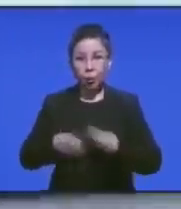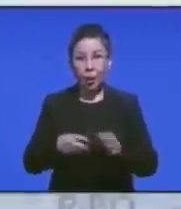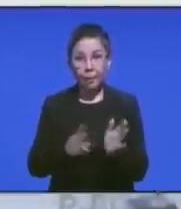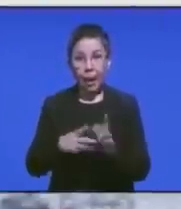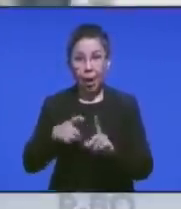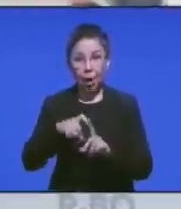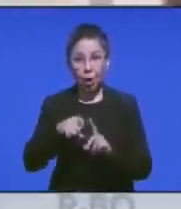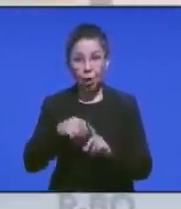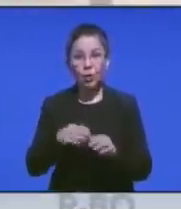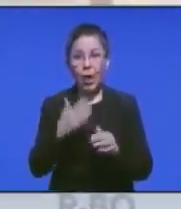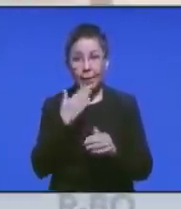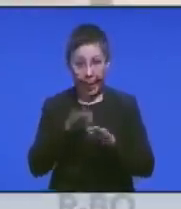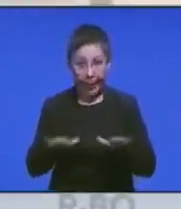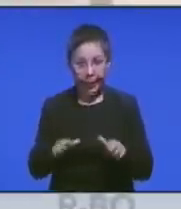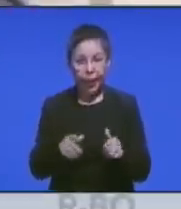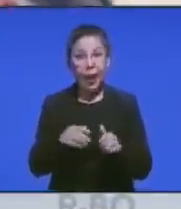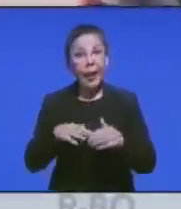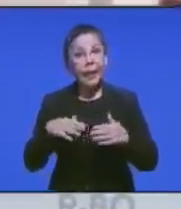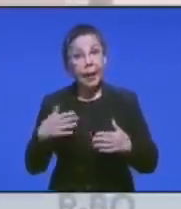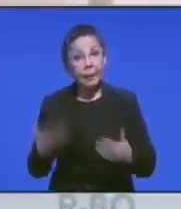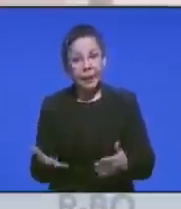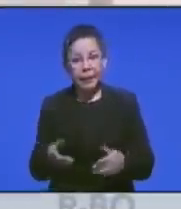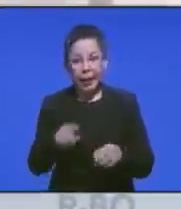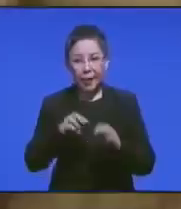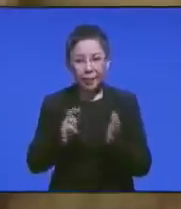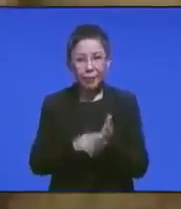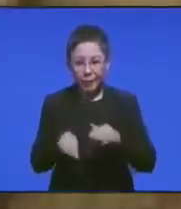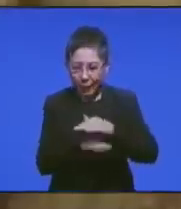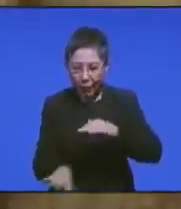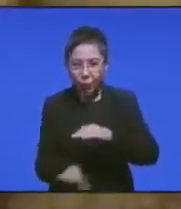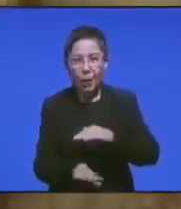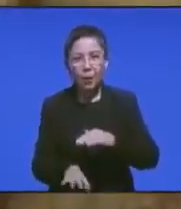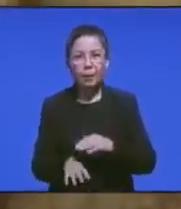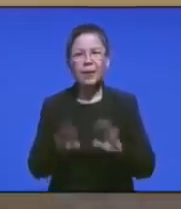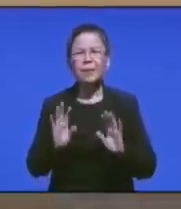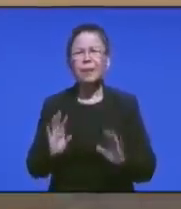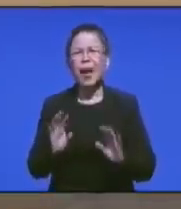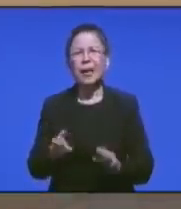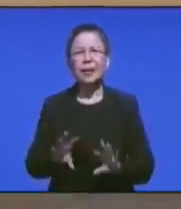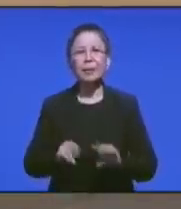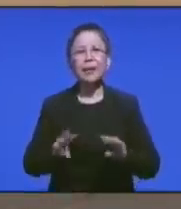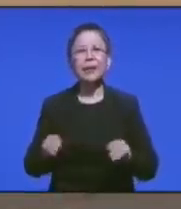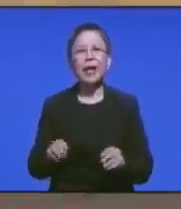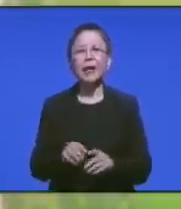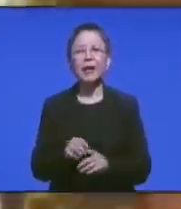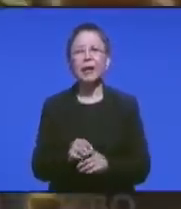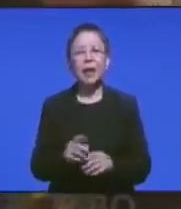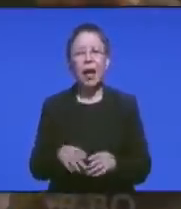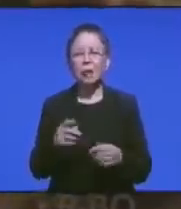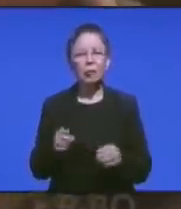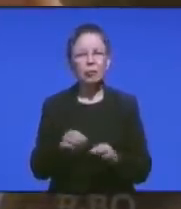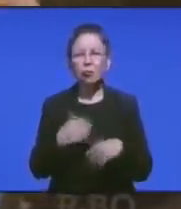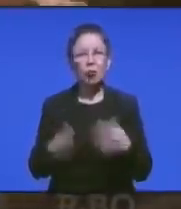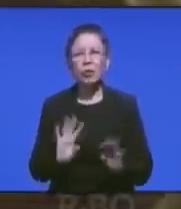Indonesia terbilang aman. Namun sebaliknya secara mikro di level masyarakat masih banyak pekerjaan rumah yang harus